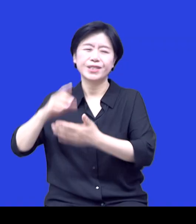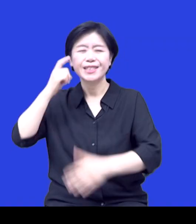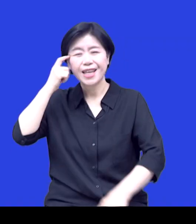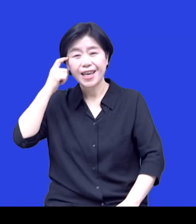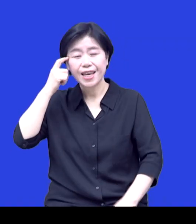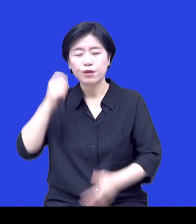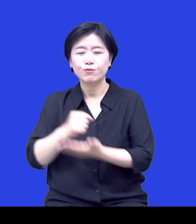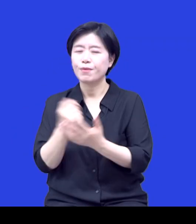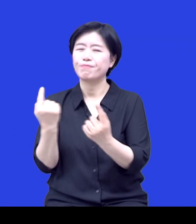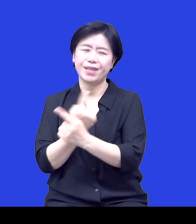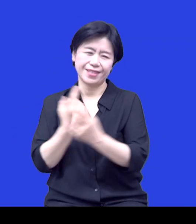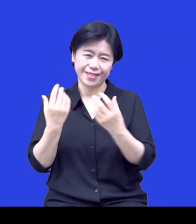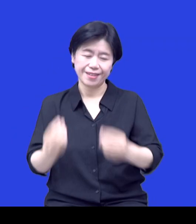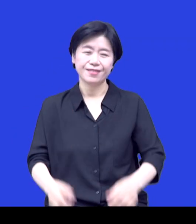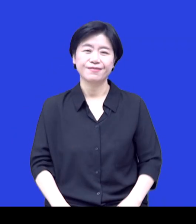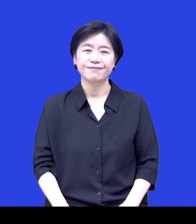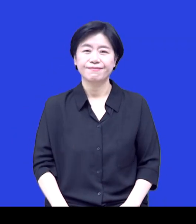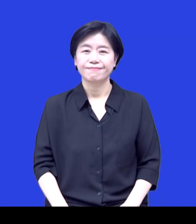운명이 바뀌었죠. 예.